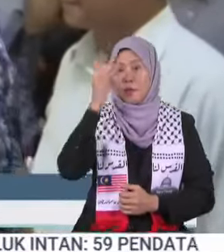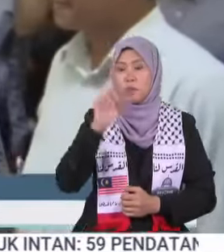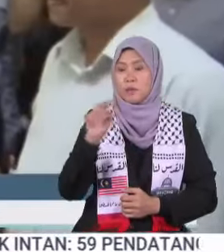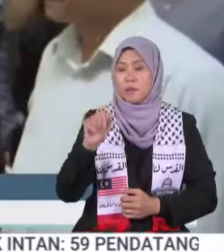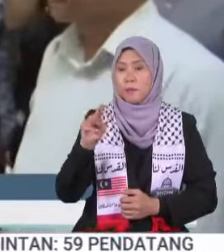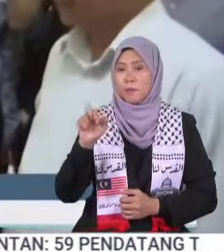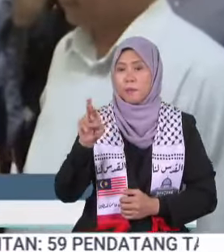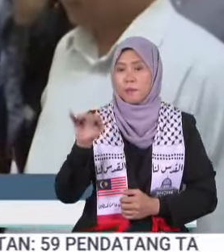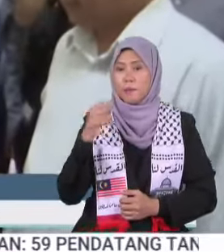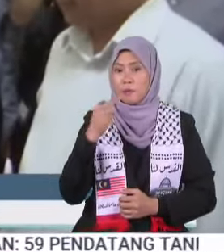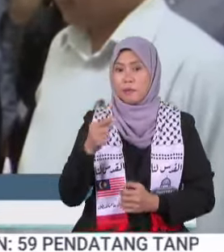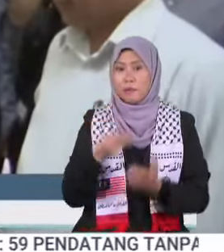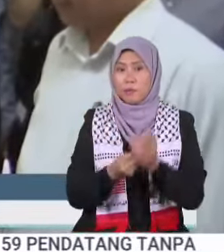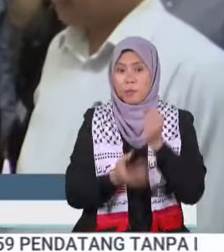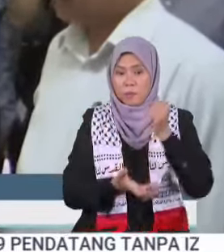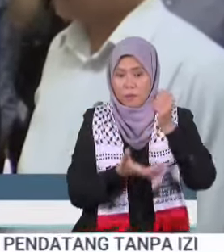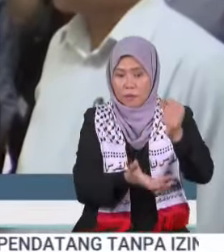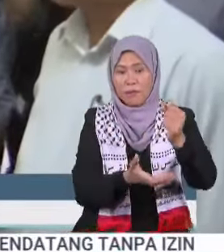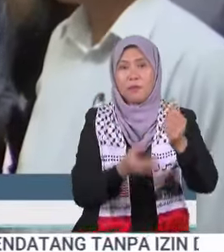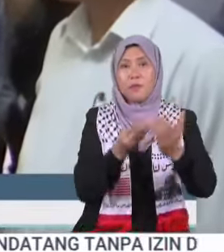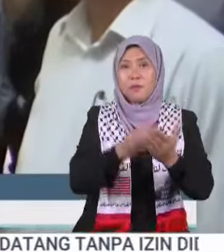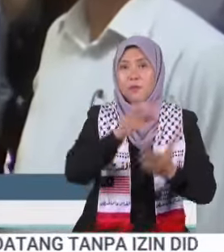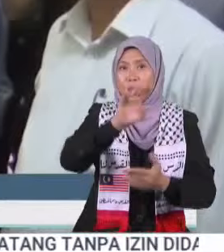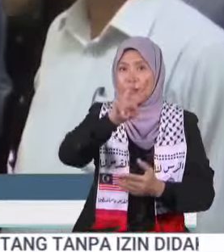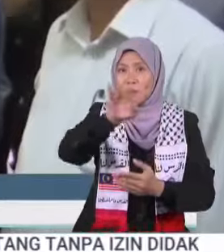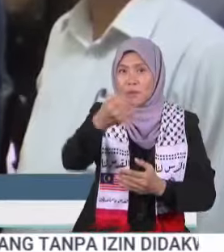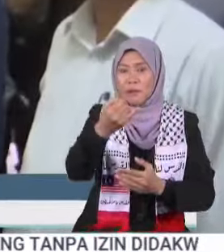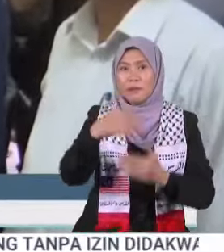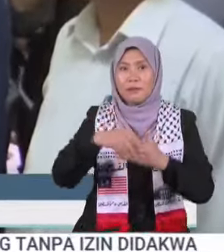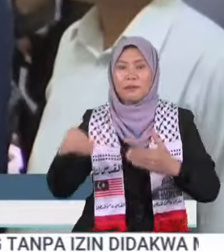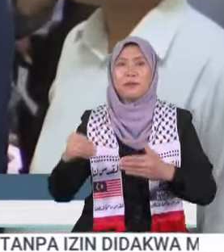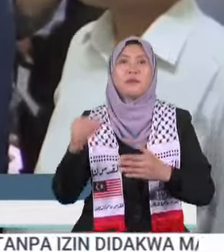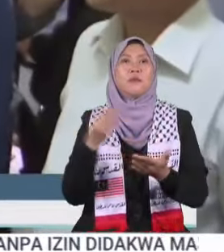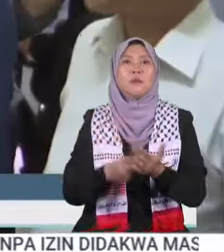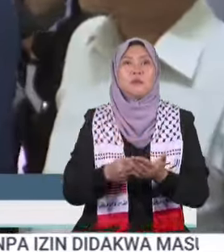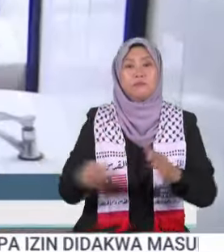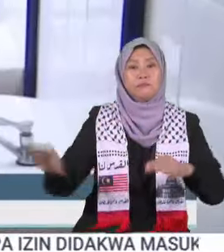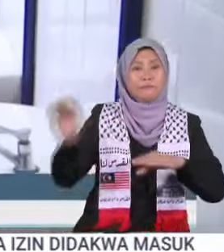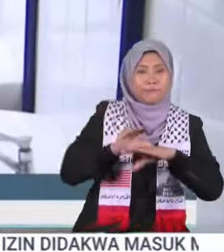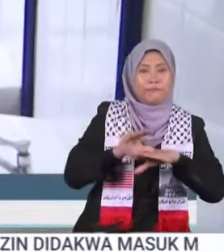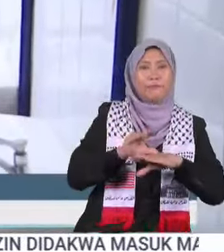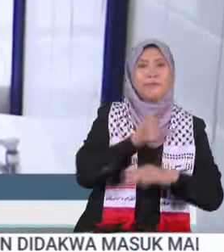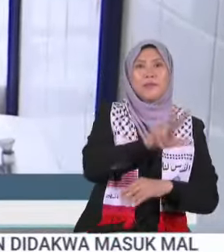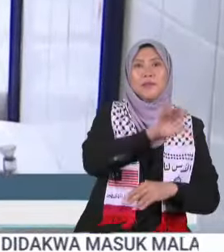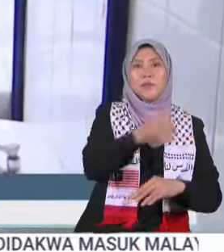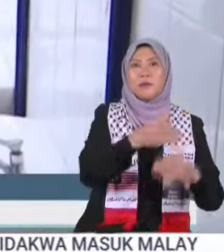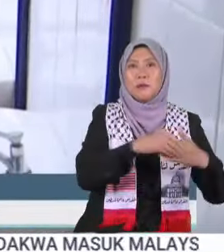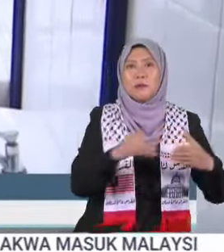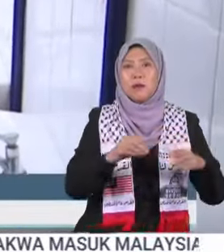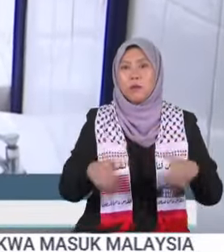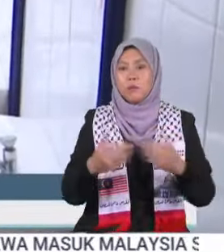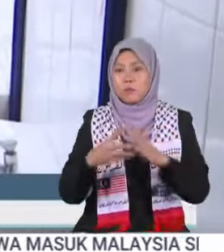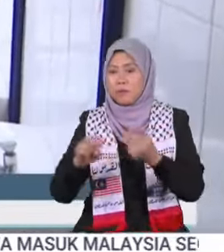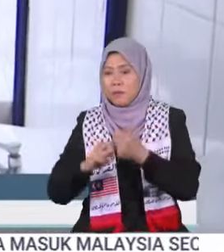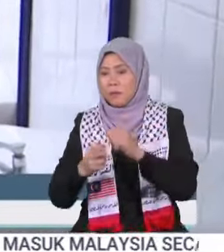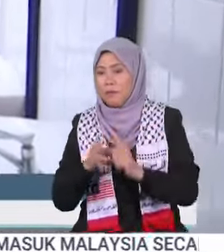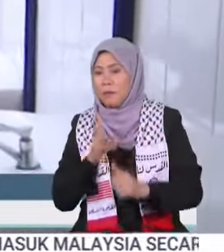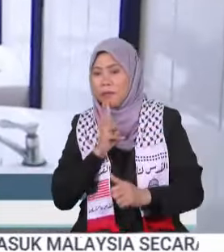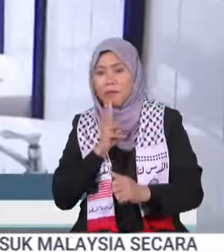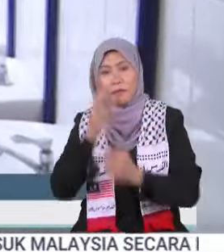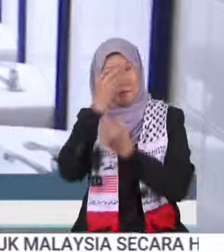peruntukan rm2 juta itu merupakan tambahan kepada peruntukan rm3 juta untuk mengatasi masalah air yang